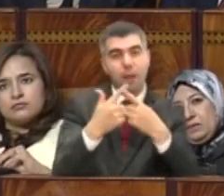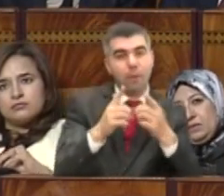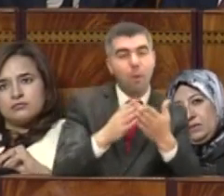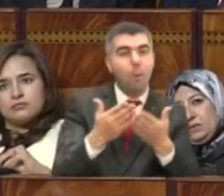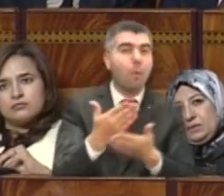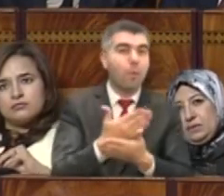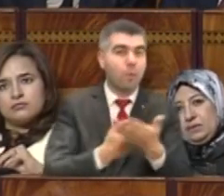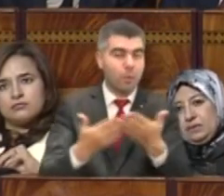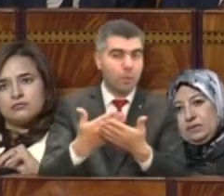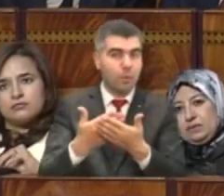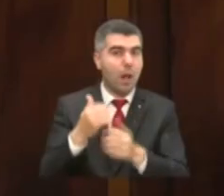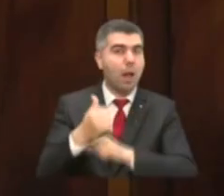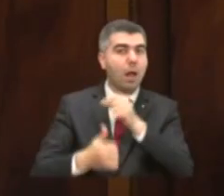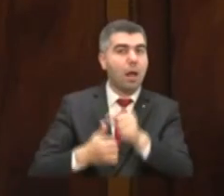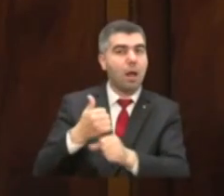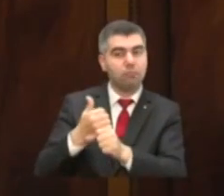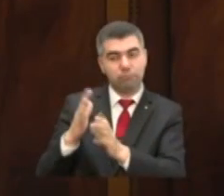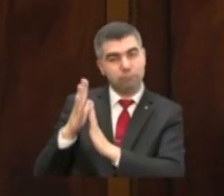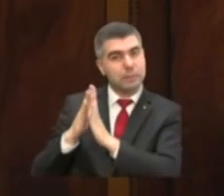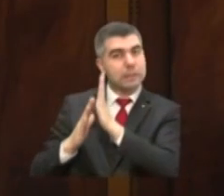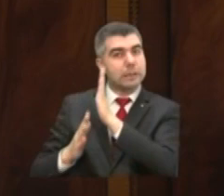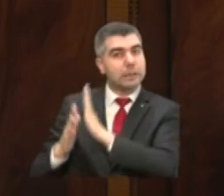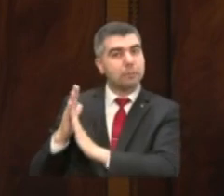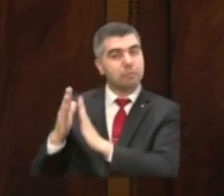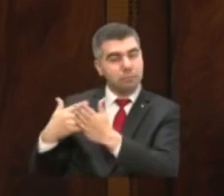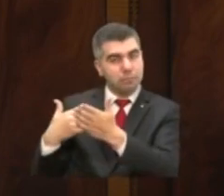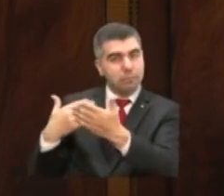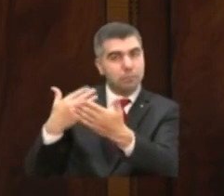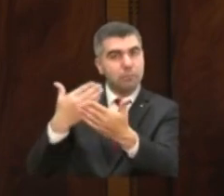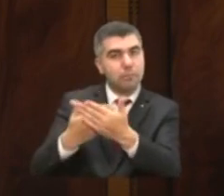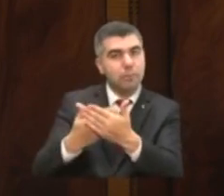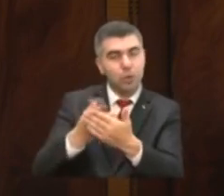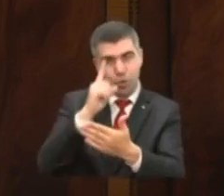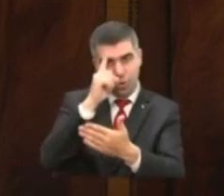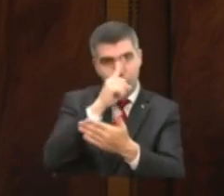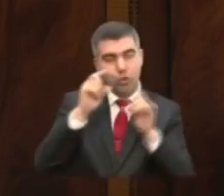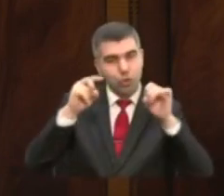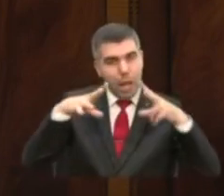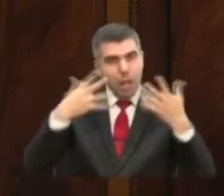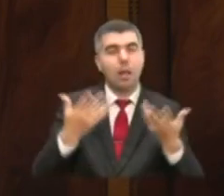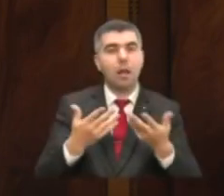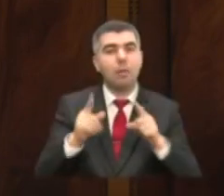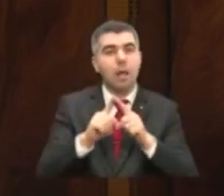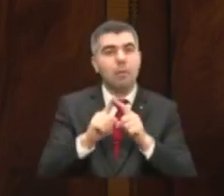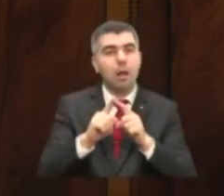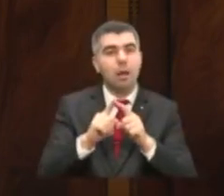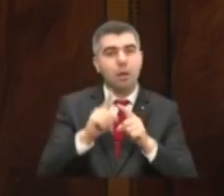عبر السنوات عبر العقود. وغادي نمشي إن شاء الله في هذا المجال باش غادي تعقد واحد المناظرة